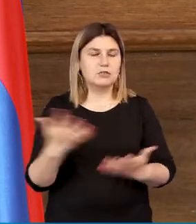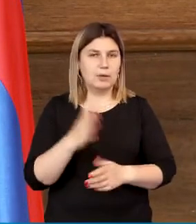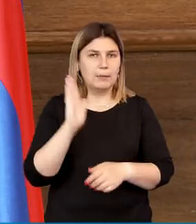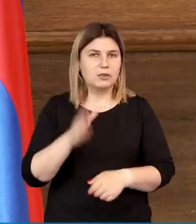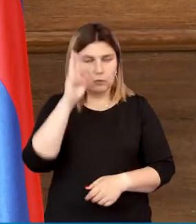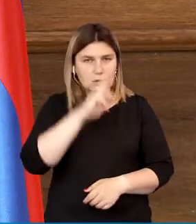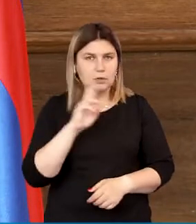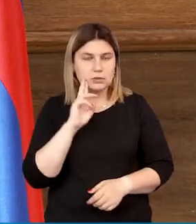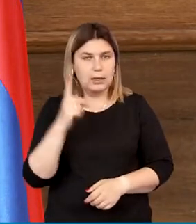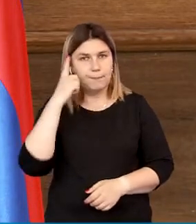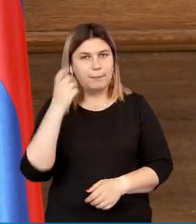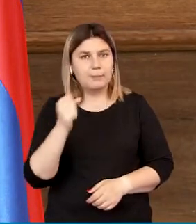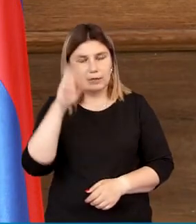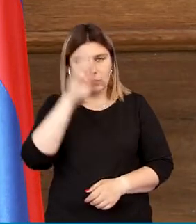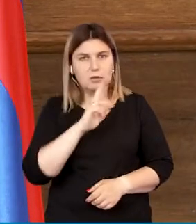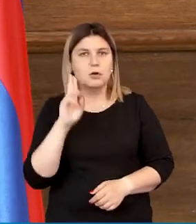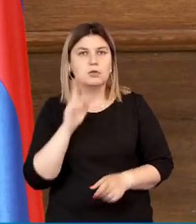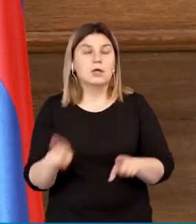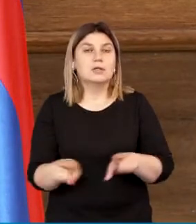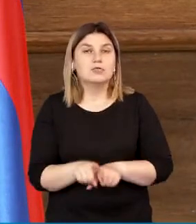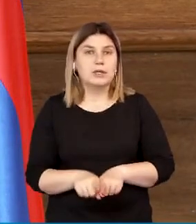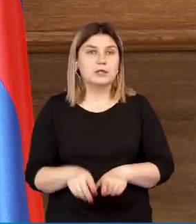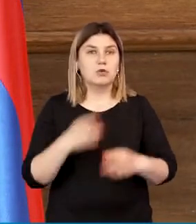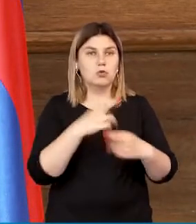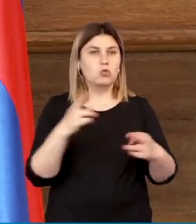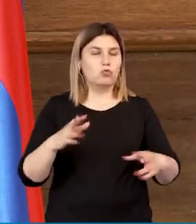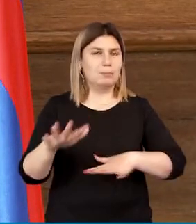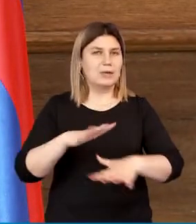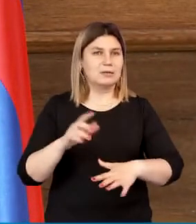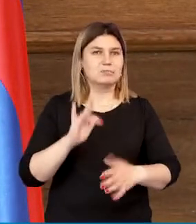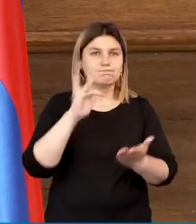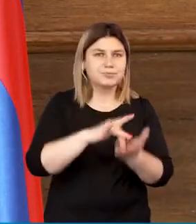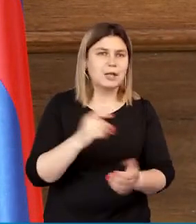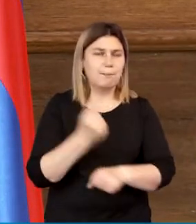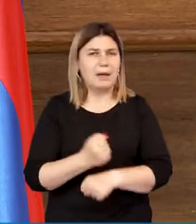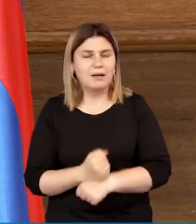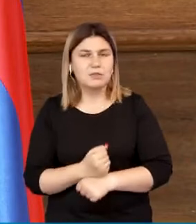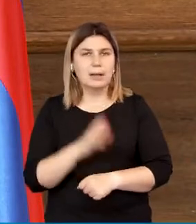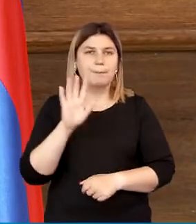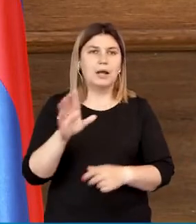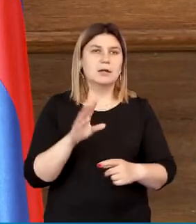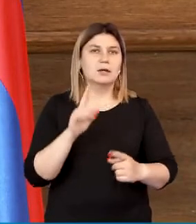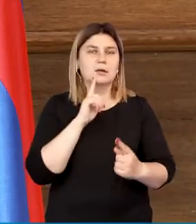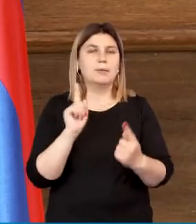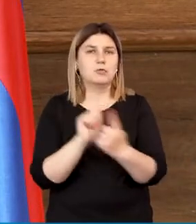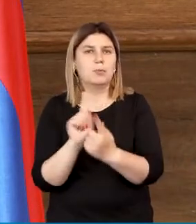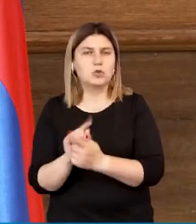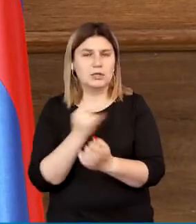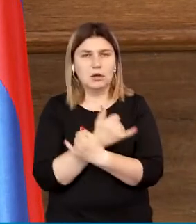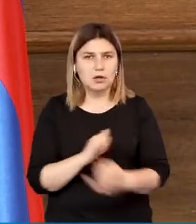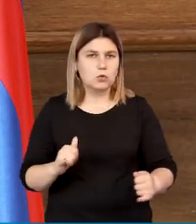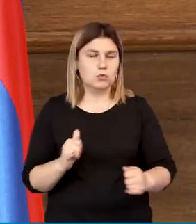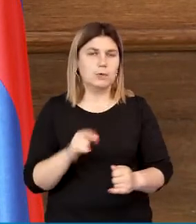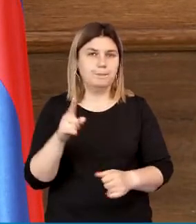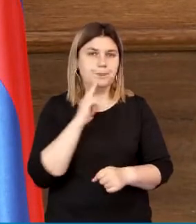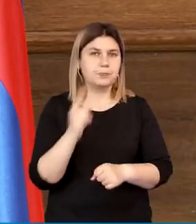że rodzice no, też pojawiają się w różnych miejscach, idą do pracy, mają różne kontakty. To stwarza